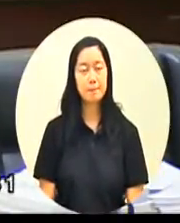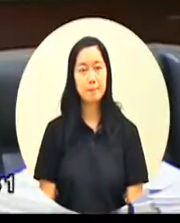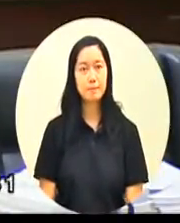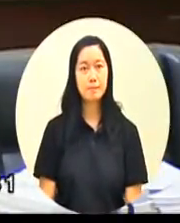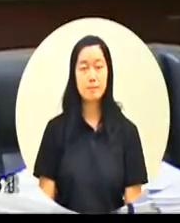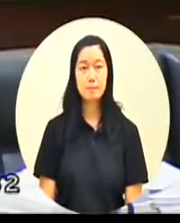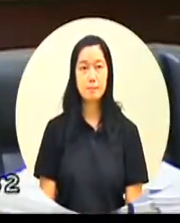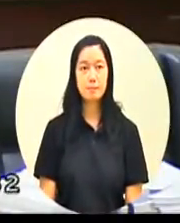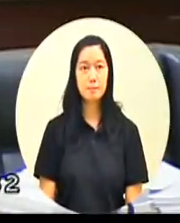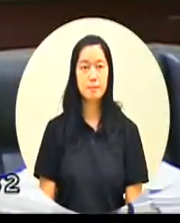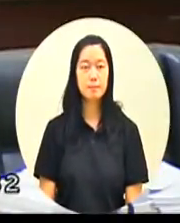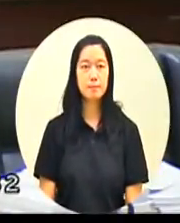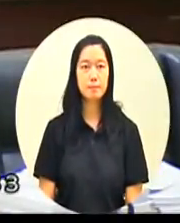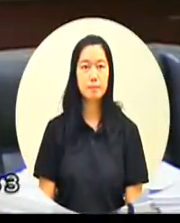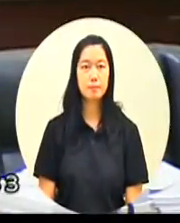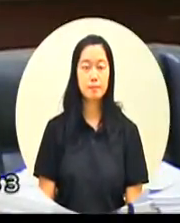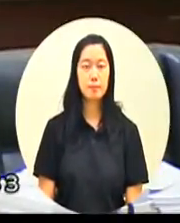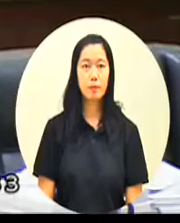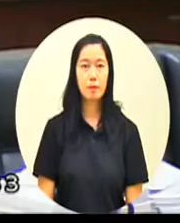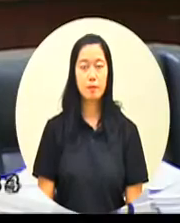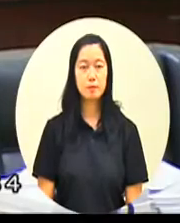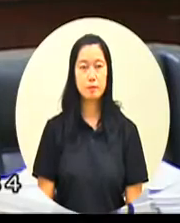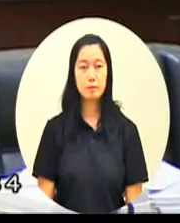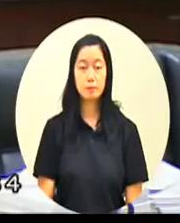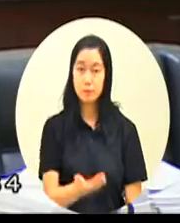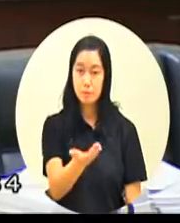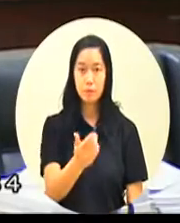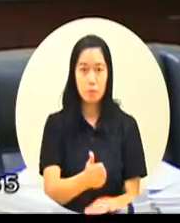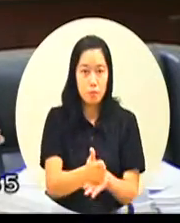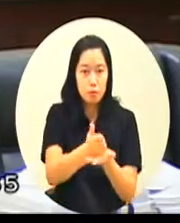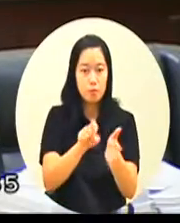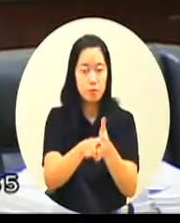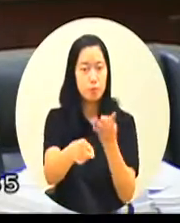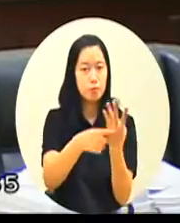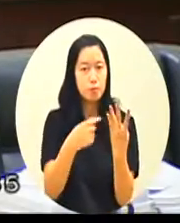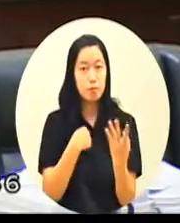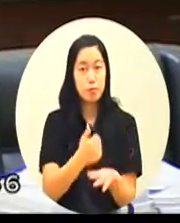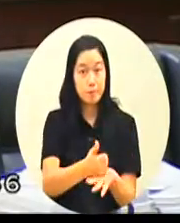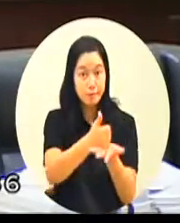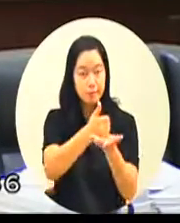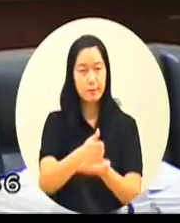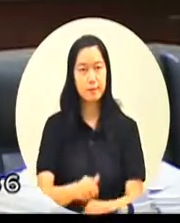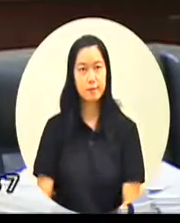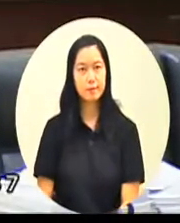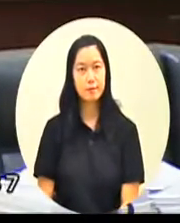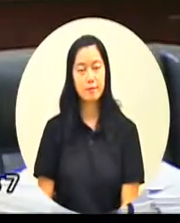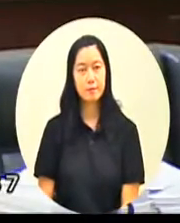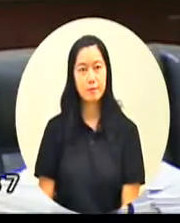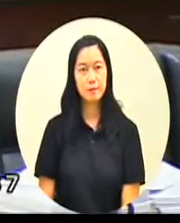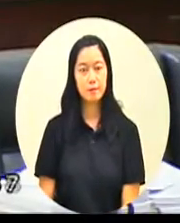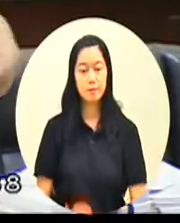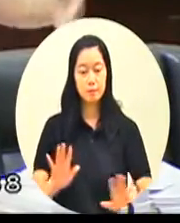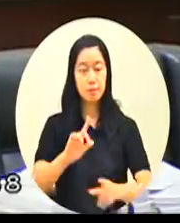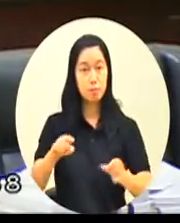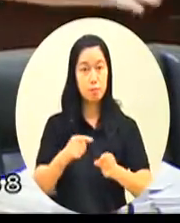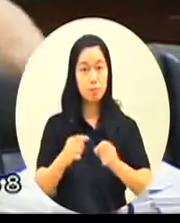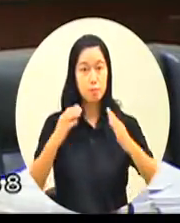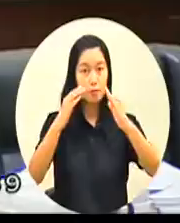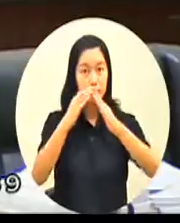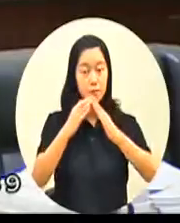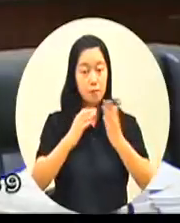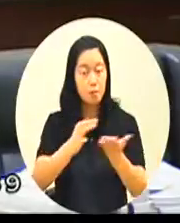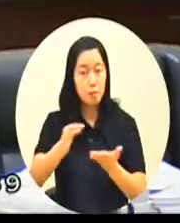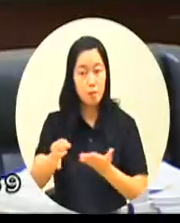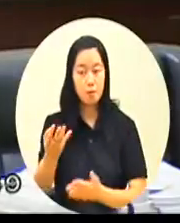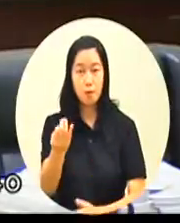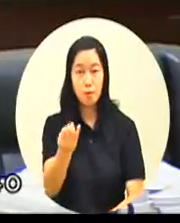对不起，我想尊重你的专业，就是今年的房市啦，就房